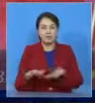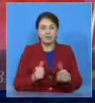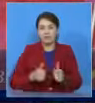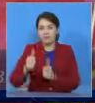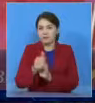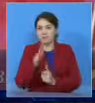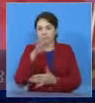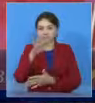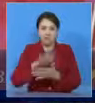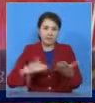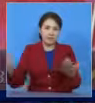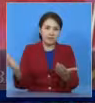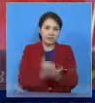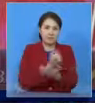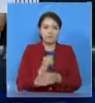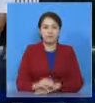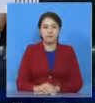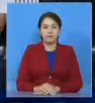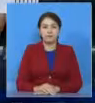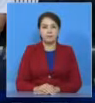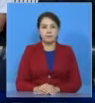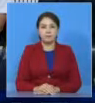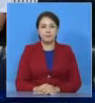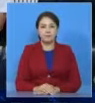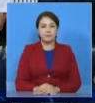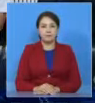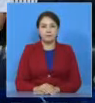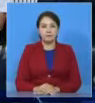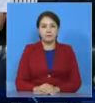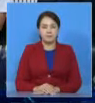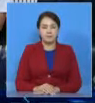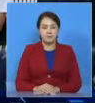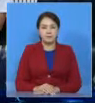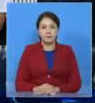алдағы уақытта жалғасын табады. Жансая Әбдікәрім, Руслан Елтаев, Ақтөбе телеарнасы.